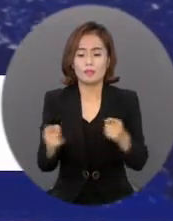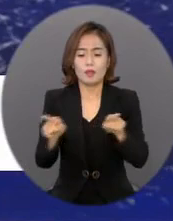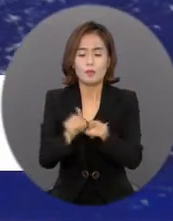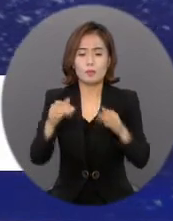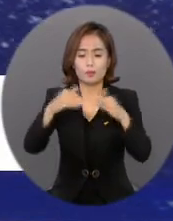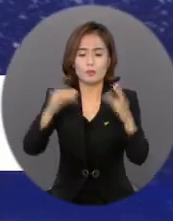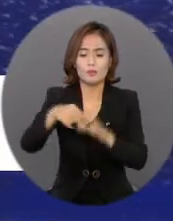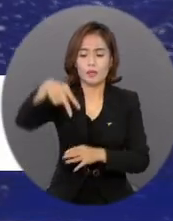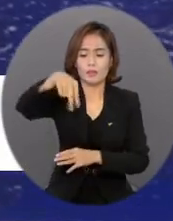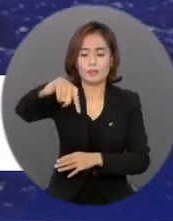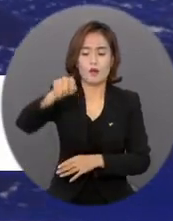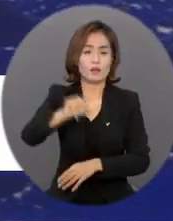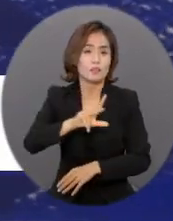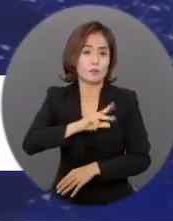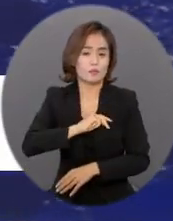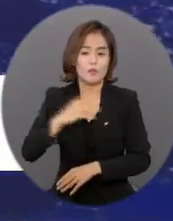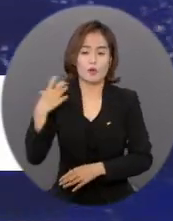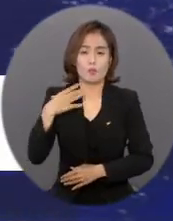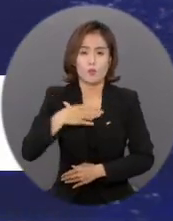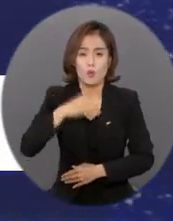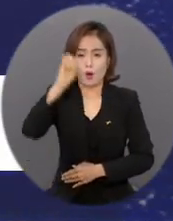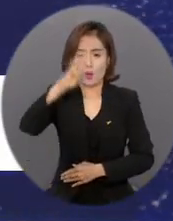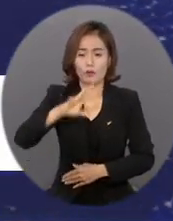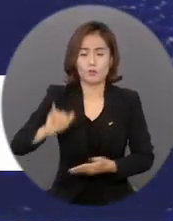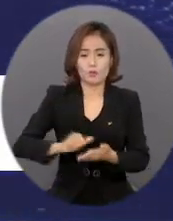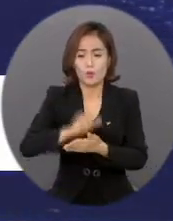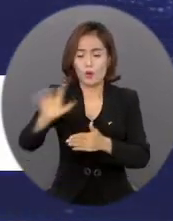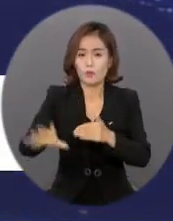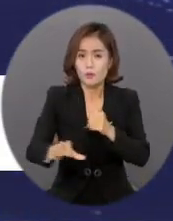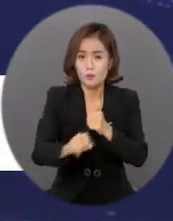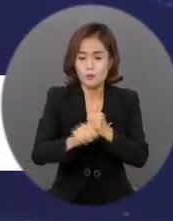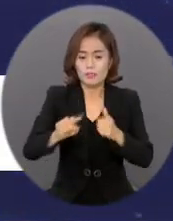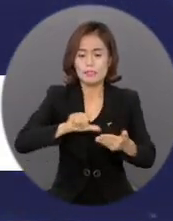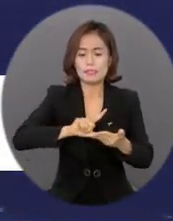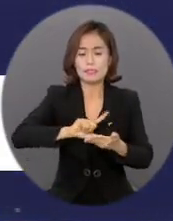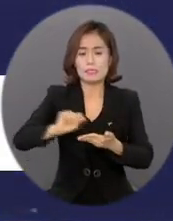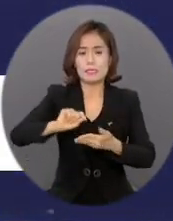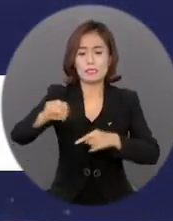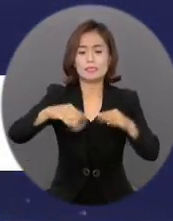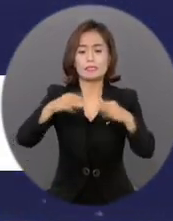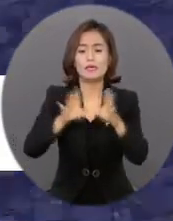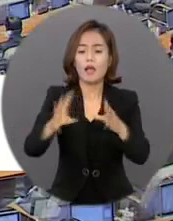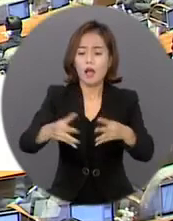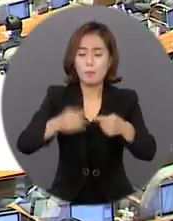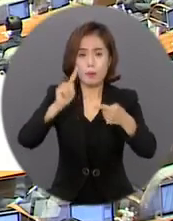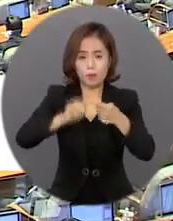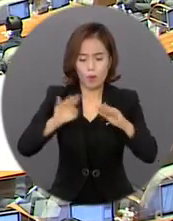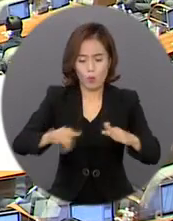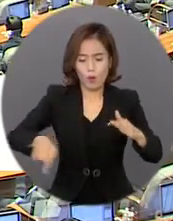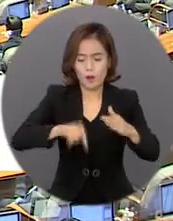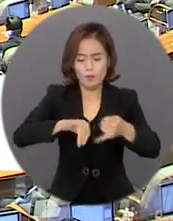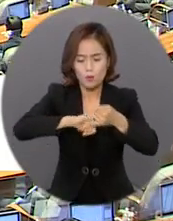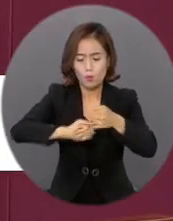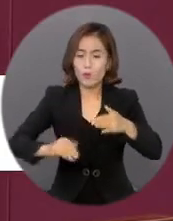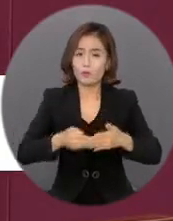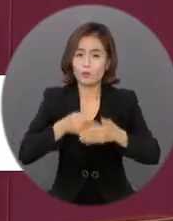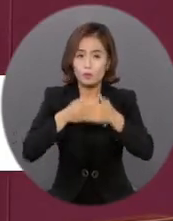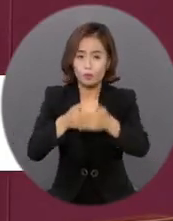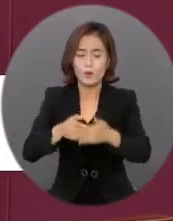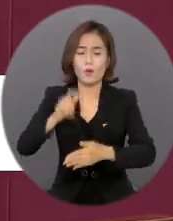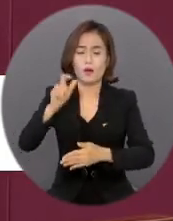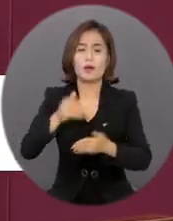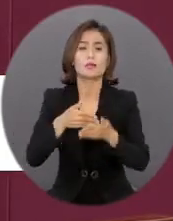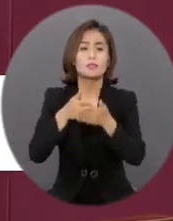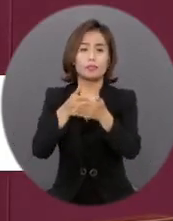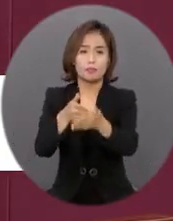더불어민주당 서삼석 의원은 무안 광주공항 통합은 당초 지자체가 합의한 대로 올해 안에 추진돼야 한다는 입장을